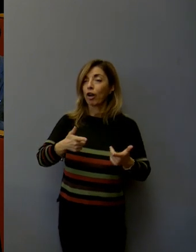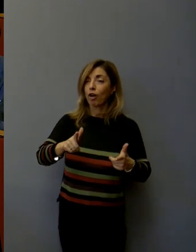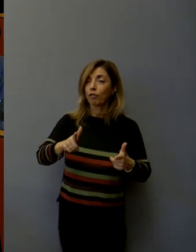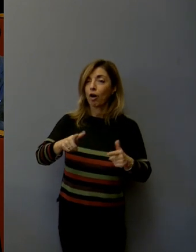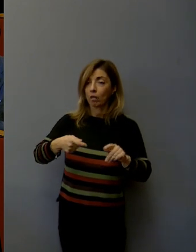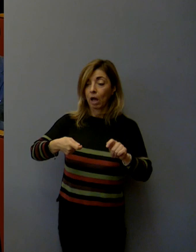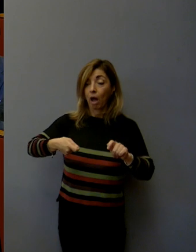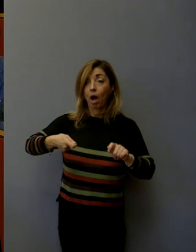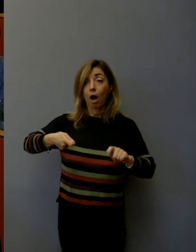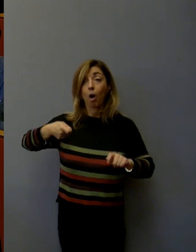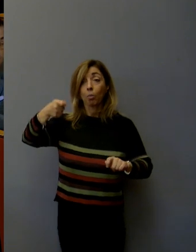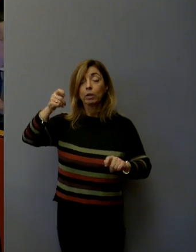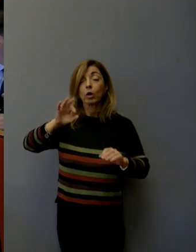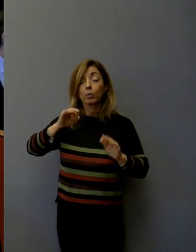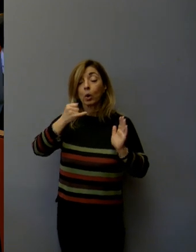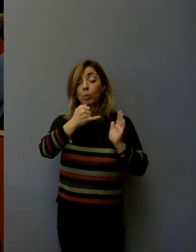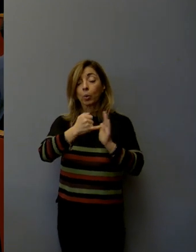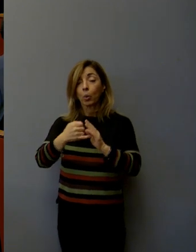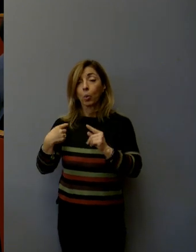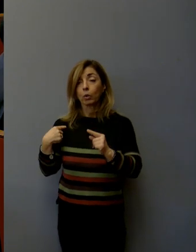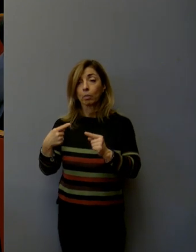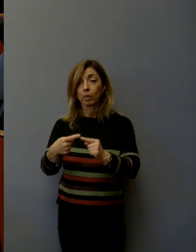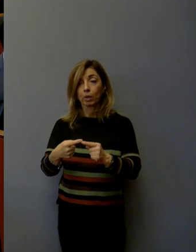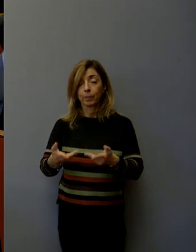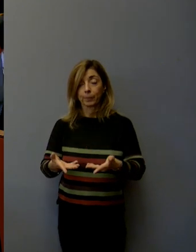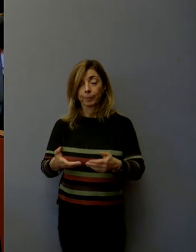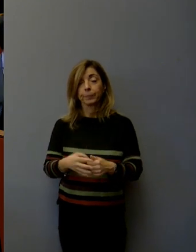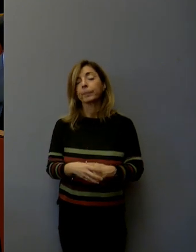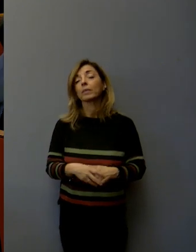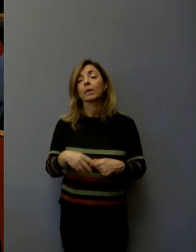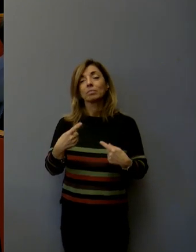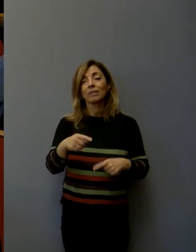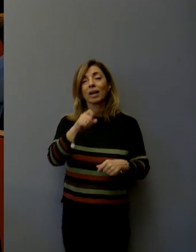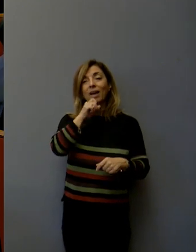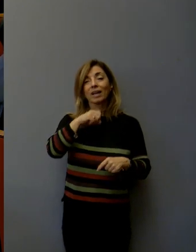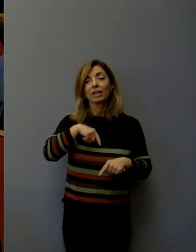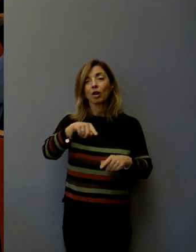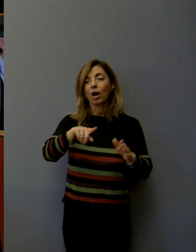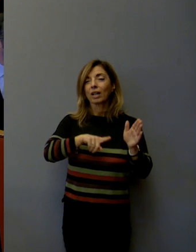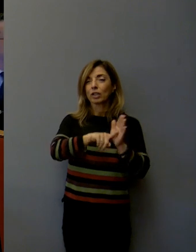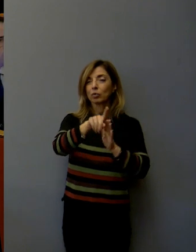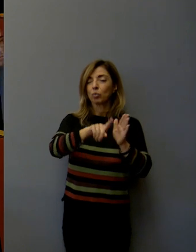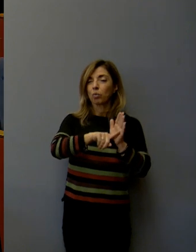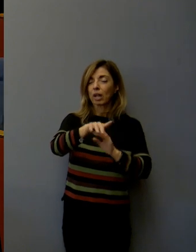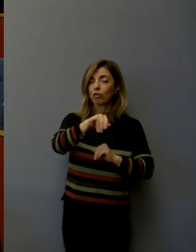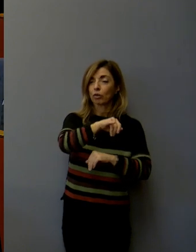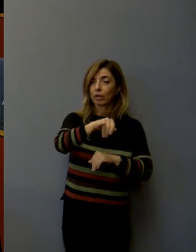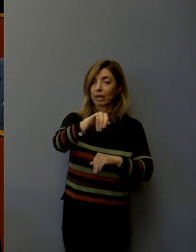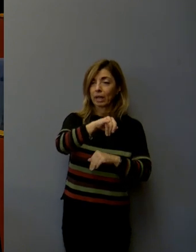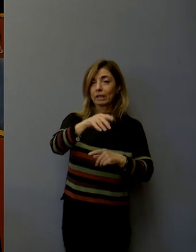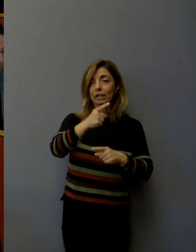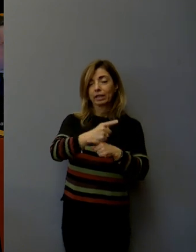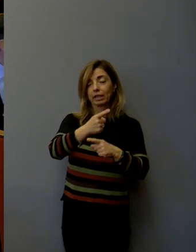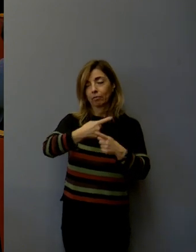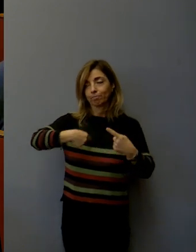e quindi credo che questo questo negativo risultato ci deve deve richiamare la nostra